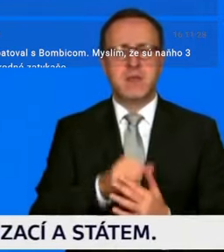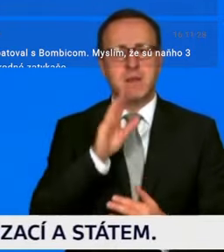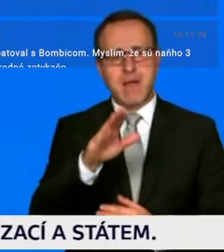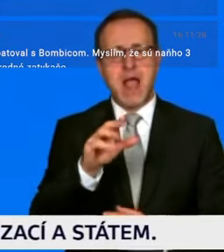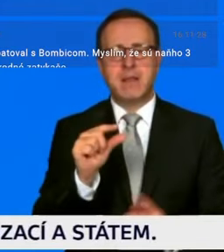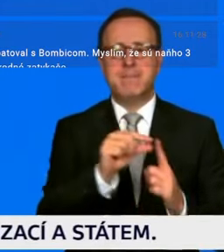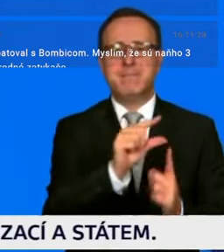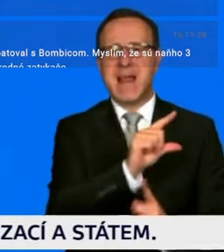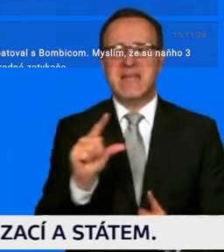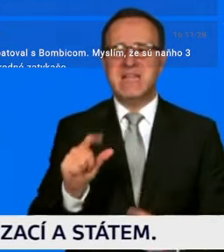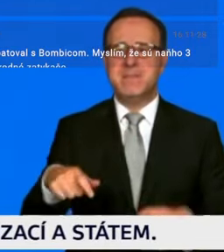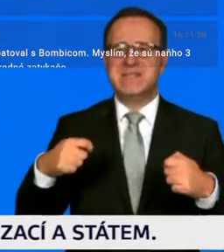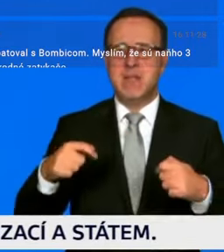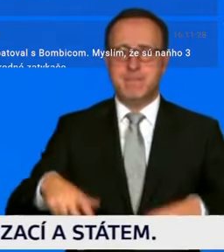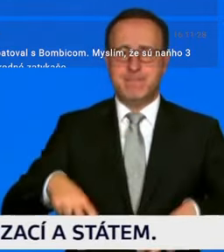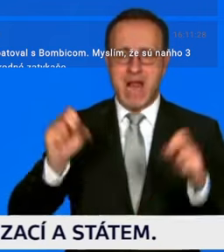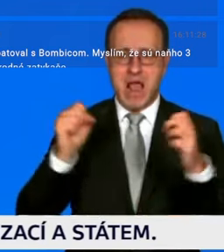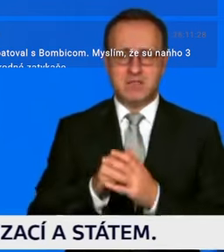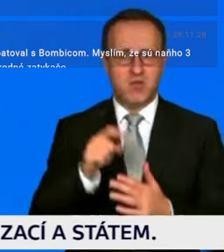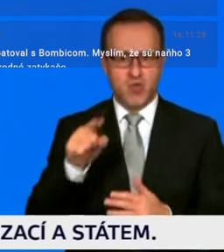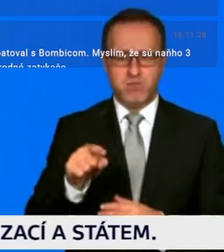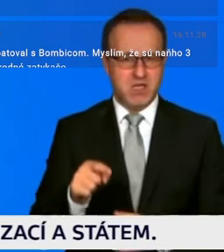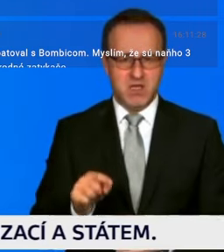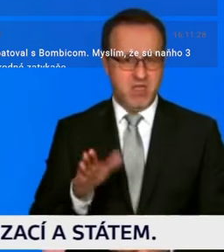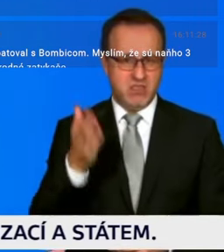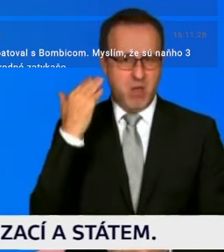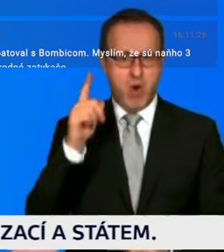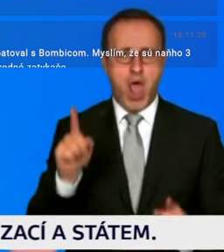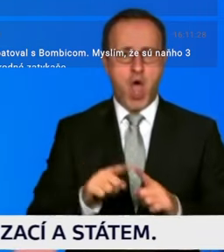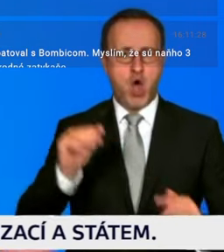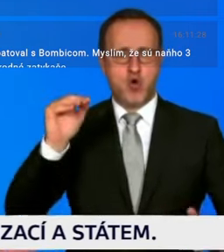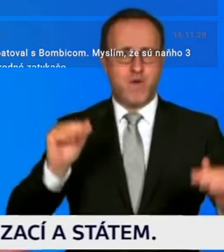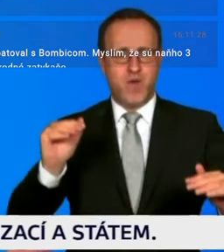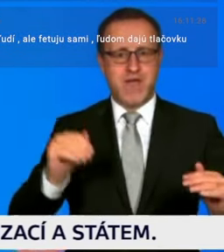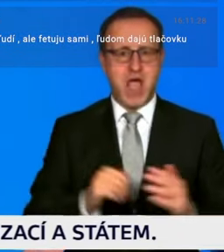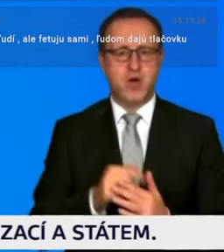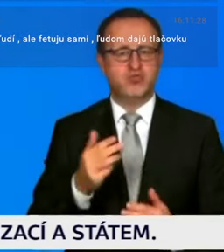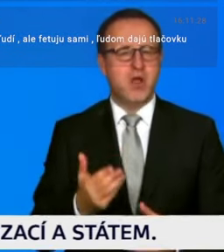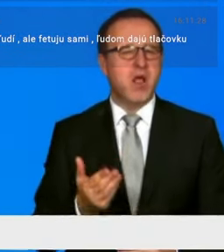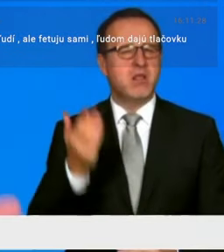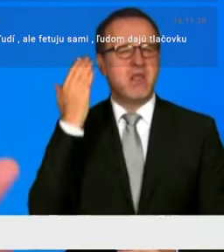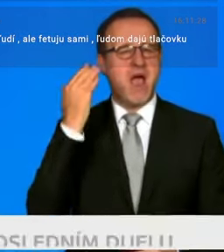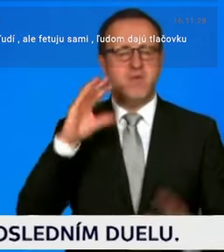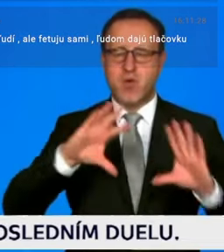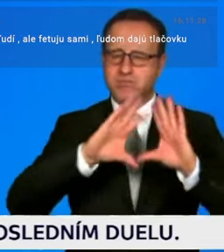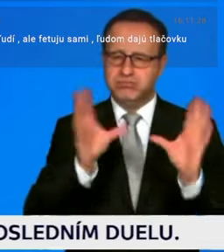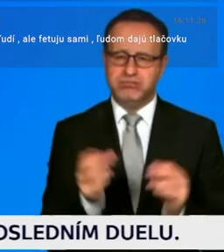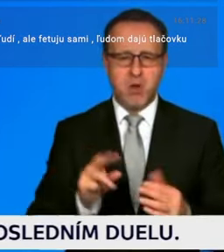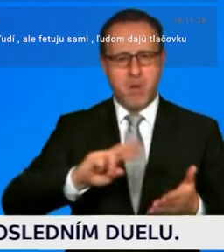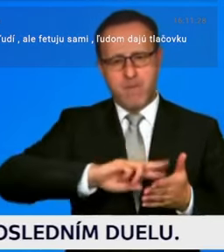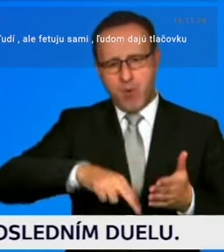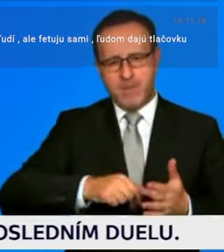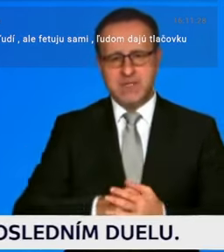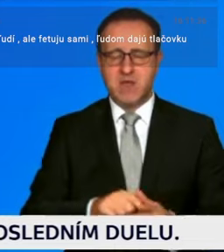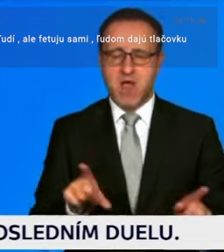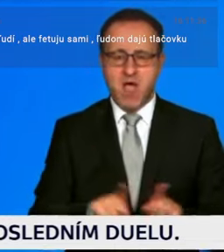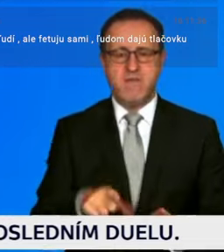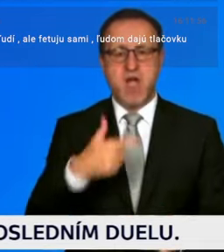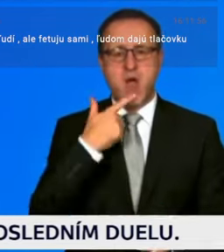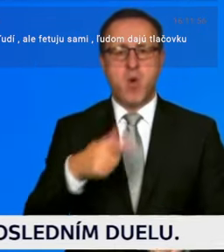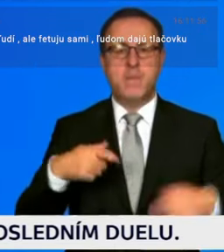pellegriniho v prezidentskom paláci by nebola žiadna rovnováha pretože to bolo dávno celé podpísané rovnako by ste sa ako prezident